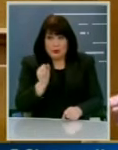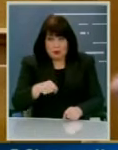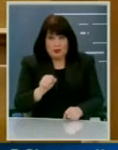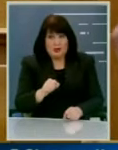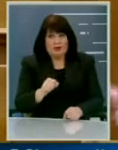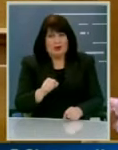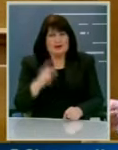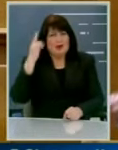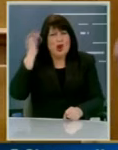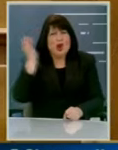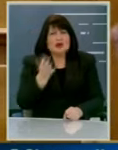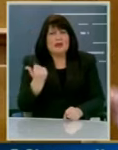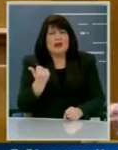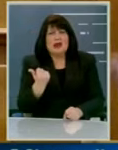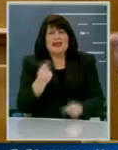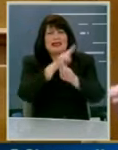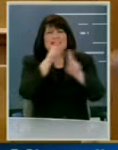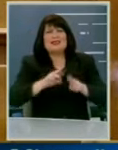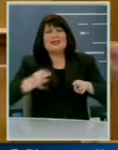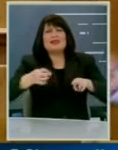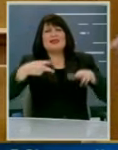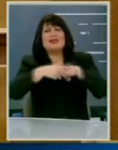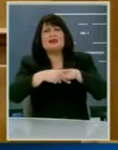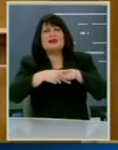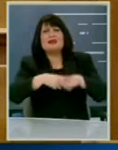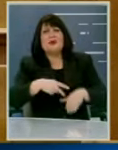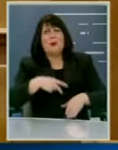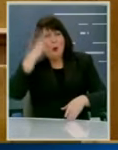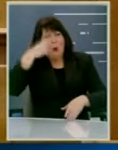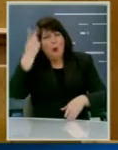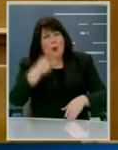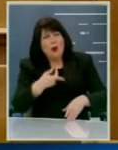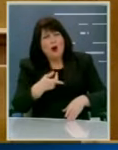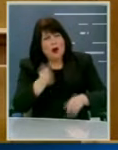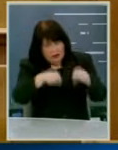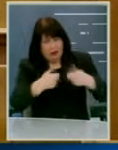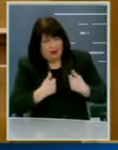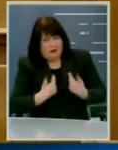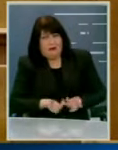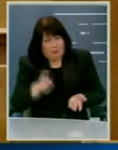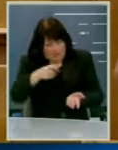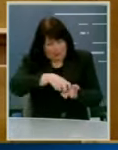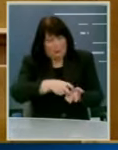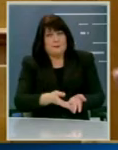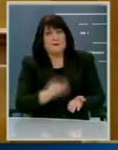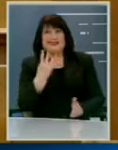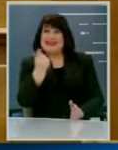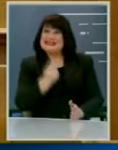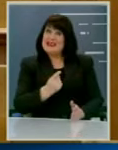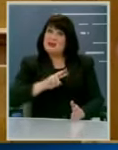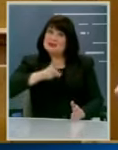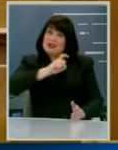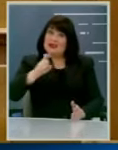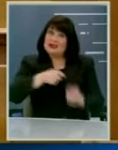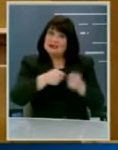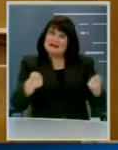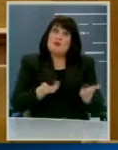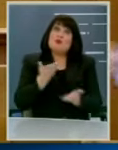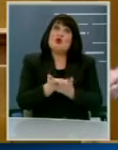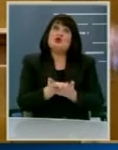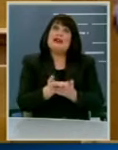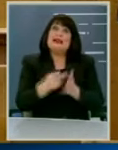παράλογες απαιτήσεις του Διεθνούς Νομισματικού Ταμείου, ναι ή όχι? Θέλετε τα μέτρα των 4,5 δις που προτείνει το Ταμείο